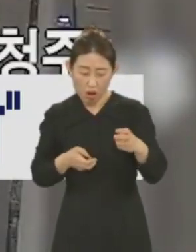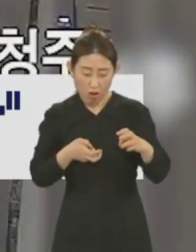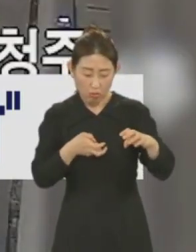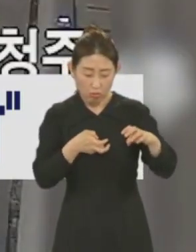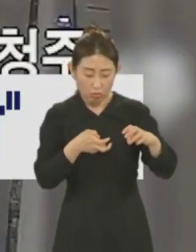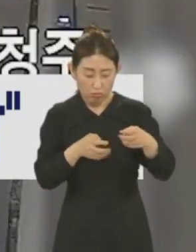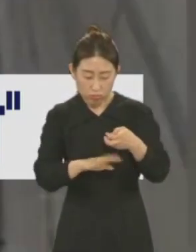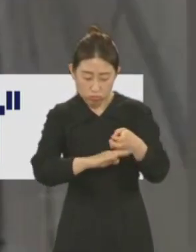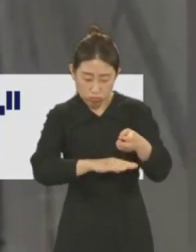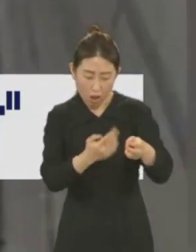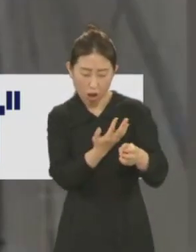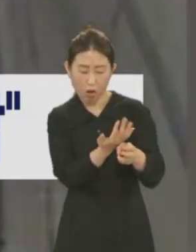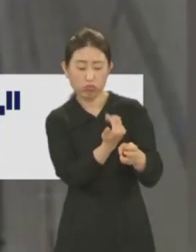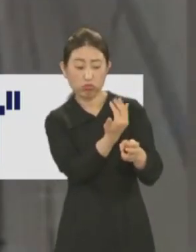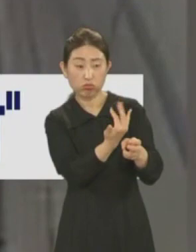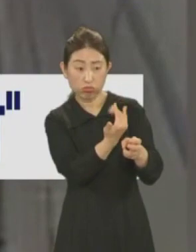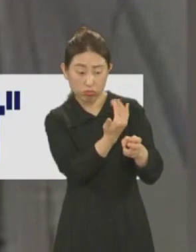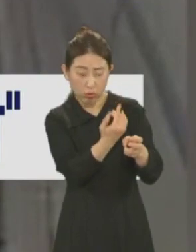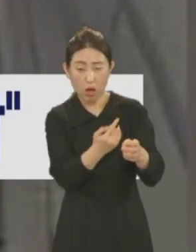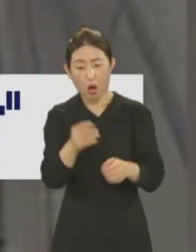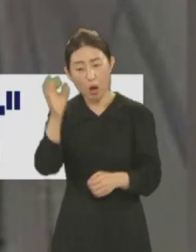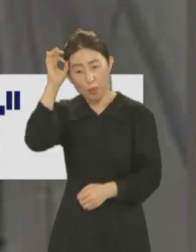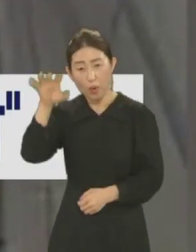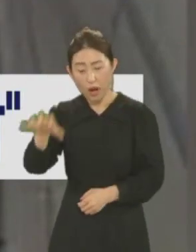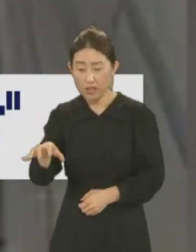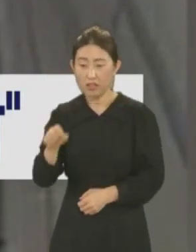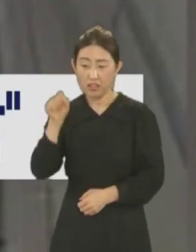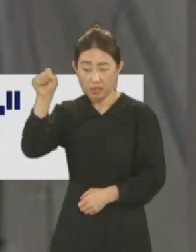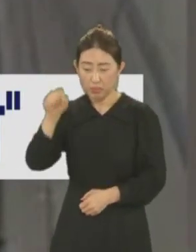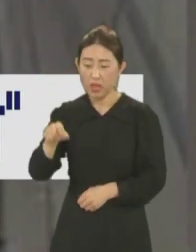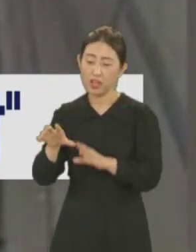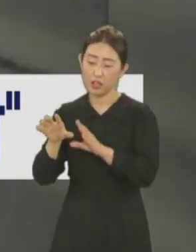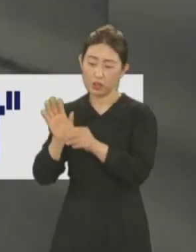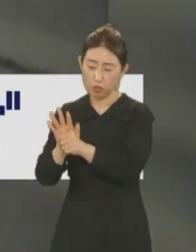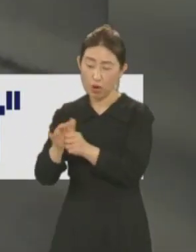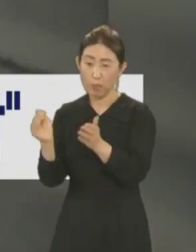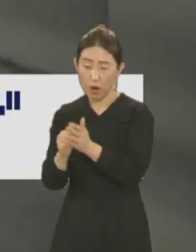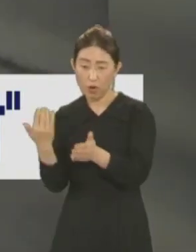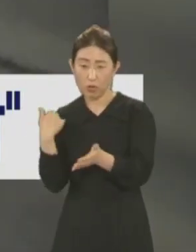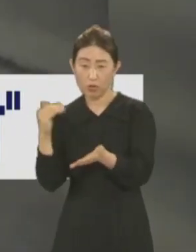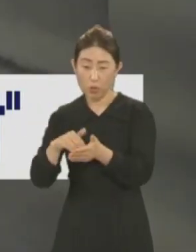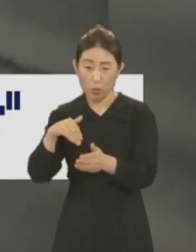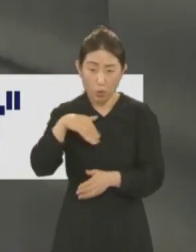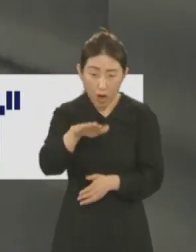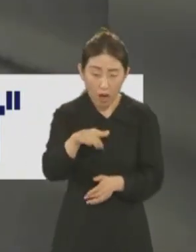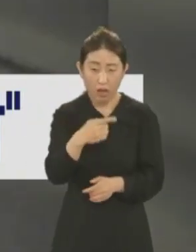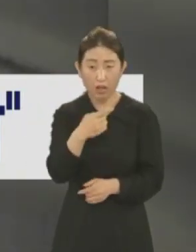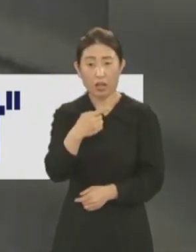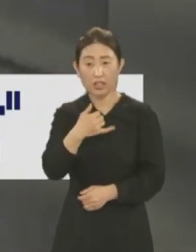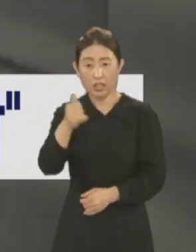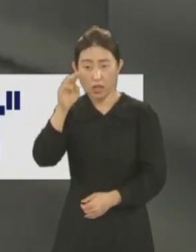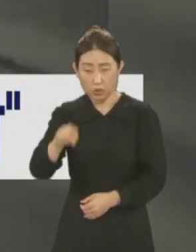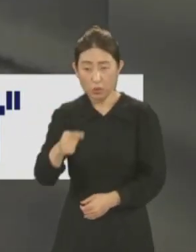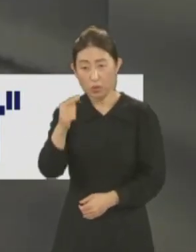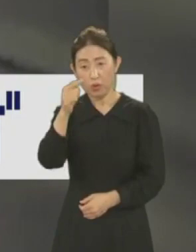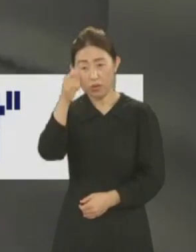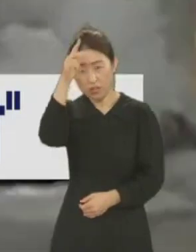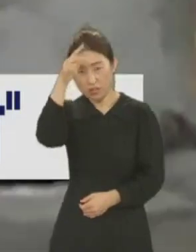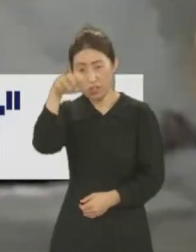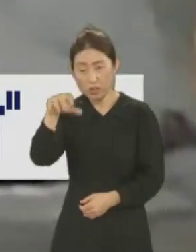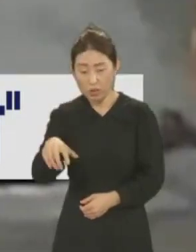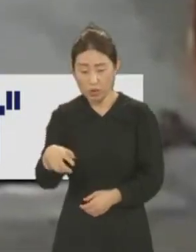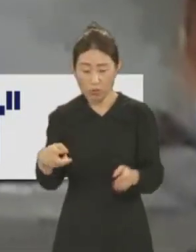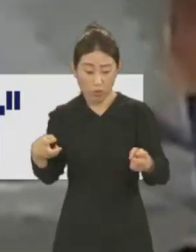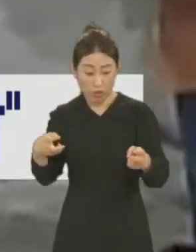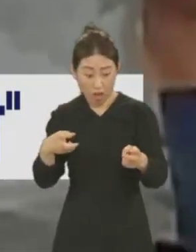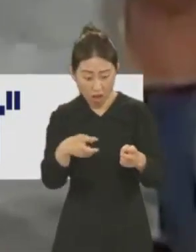불이났습니다 당시 포항에서 집회 지원금보를 마치고 복귀 중이었던 세종 경찰청 기동대 버스가